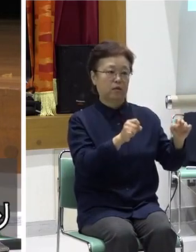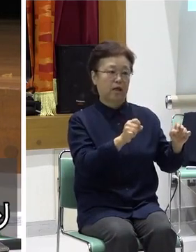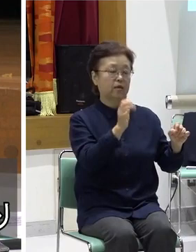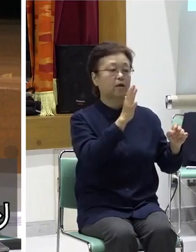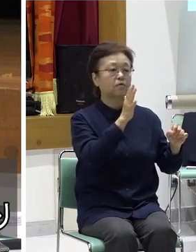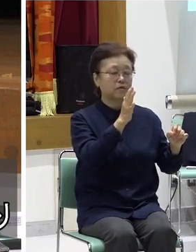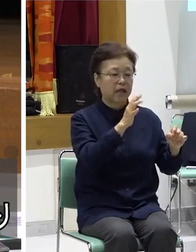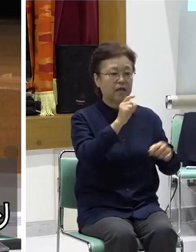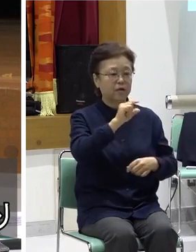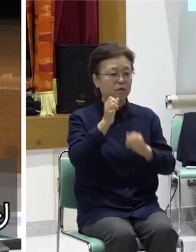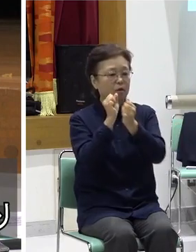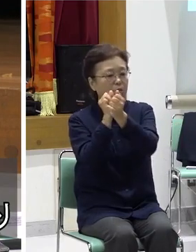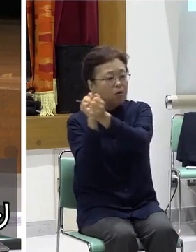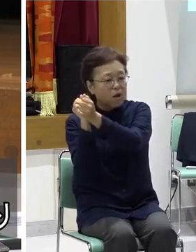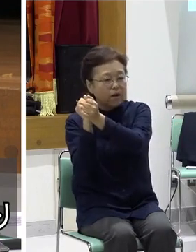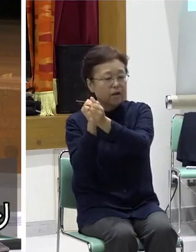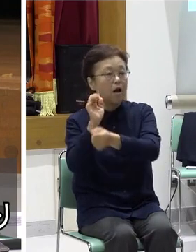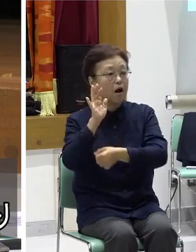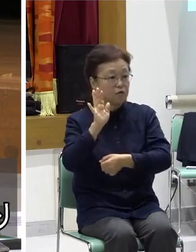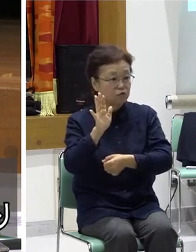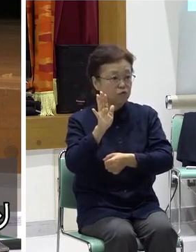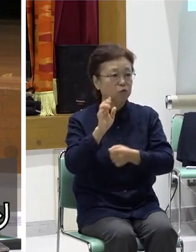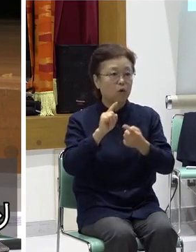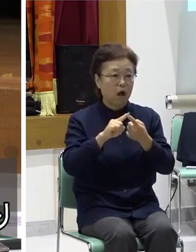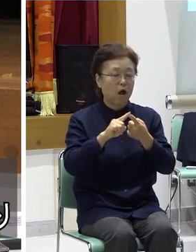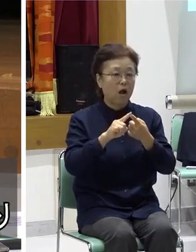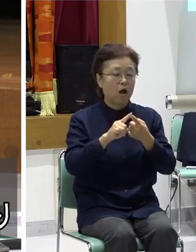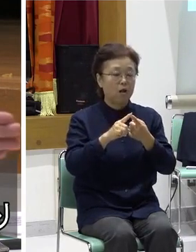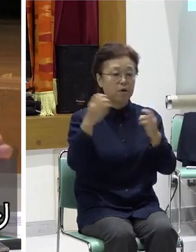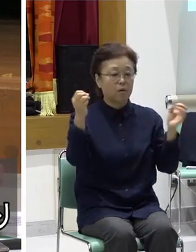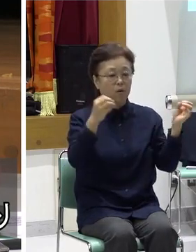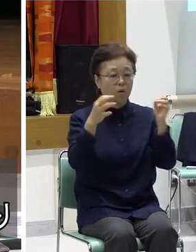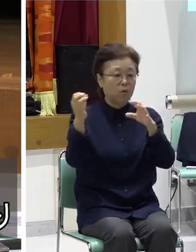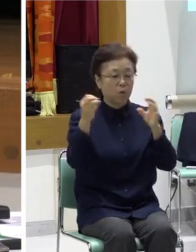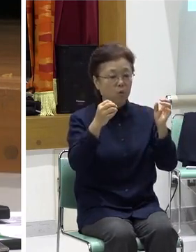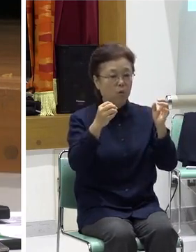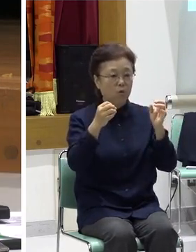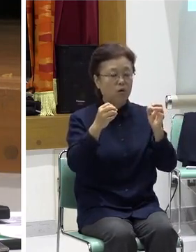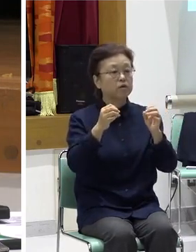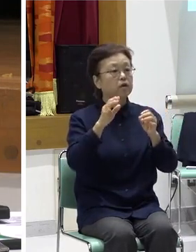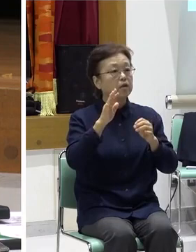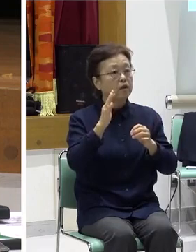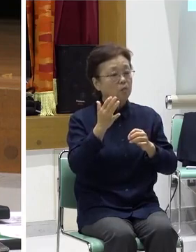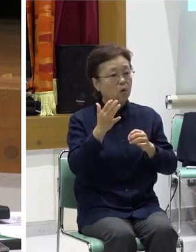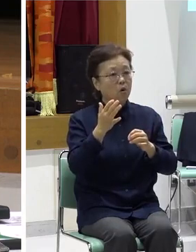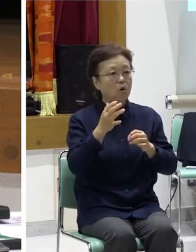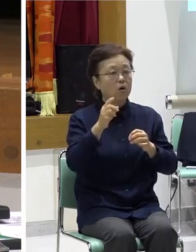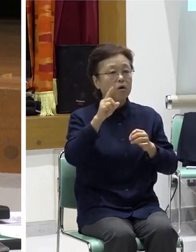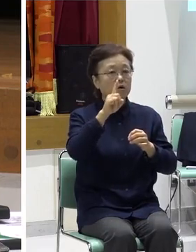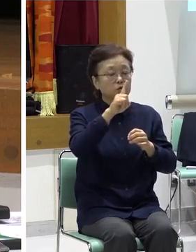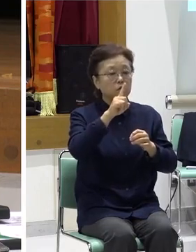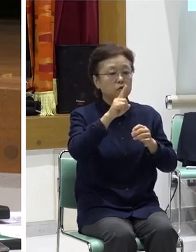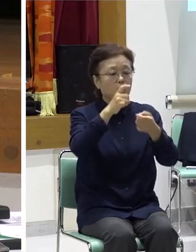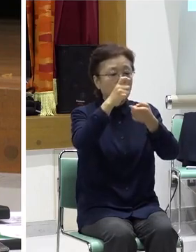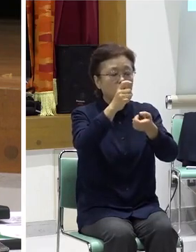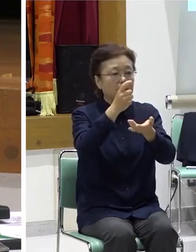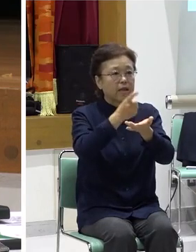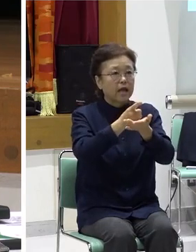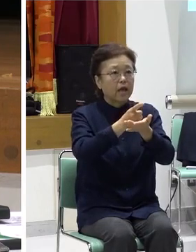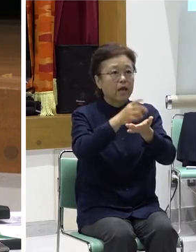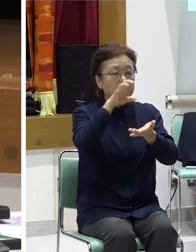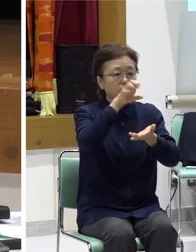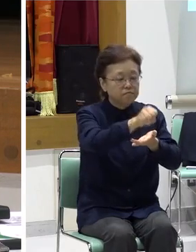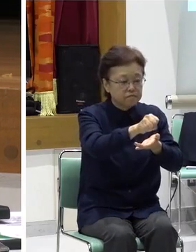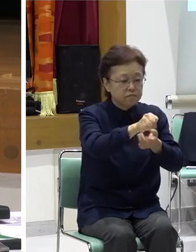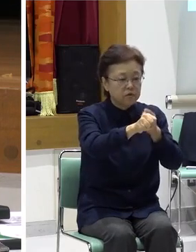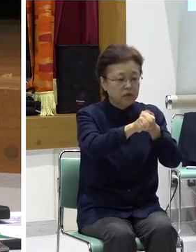ろんなこだわりがあったりとかで、例えばお話をしてても、そのある言葉ばっかり、そこだけしか捉えることができなかったりとか、こう、